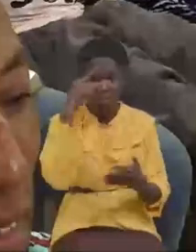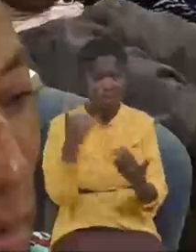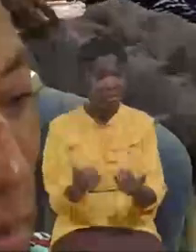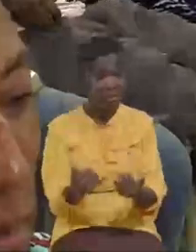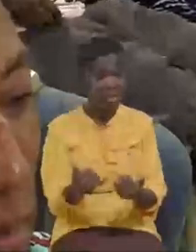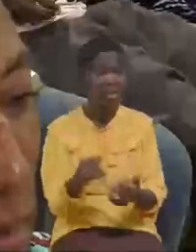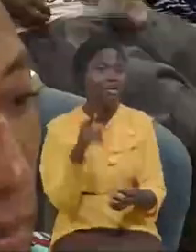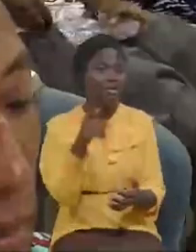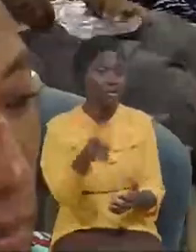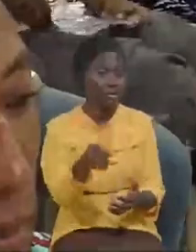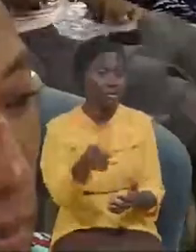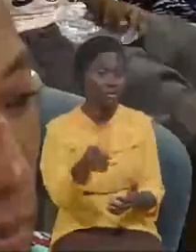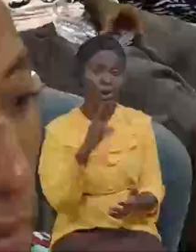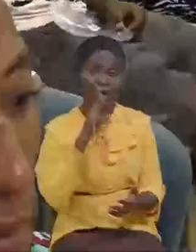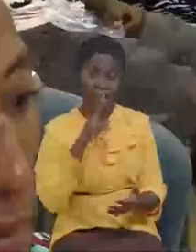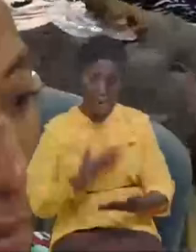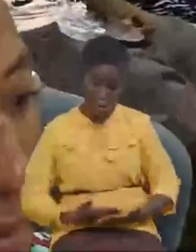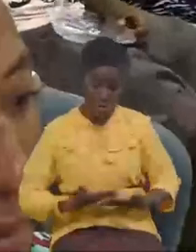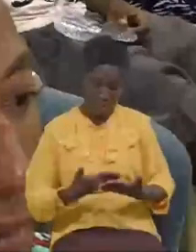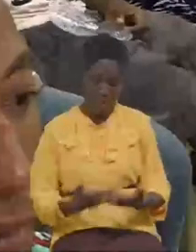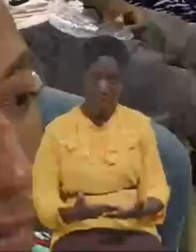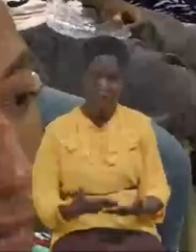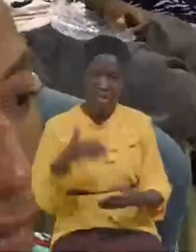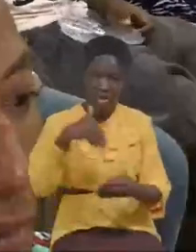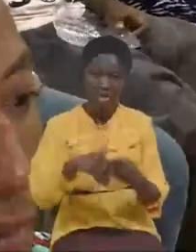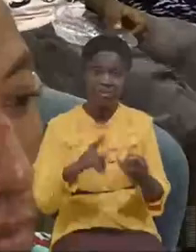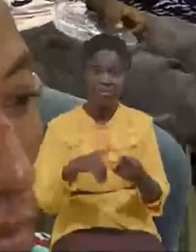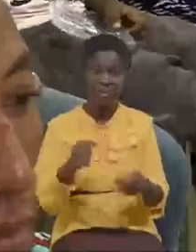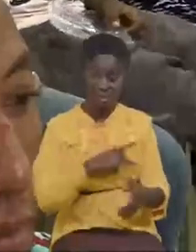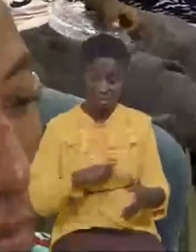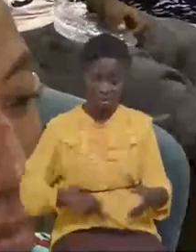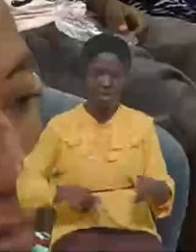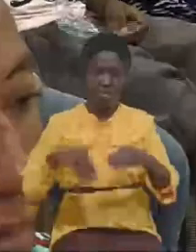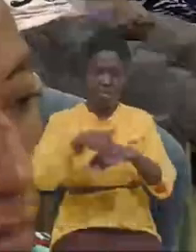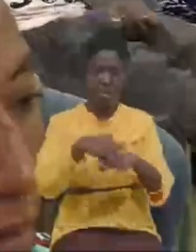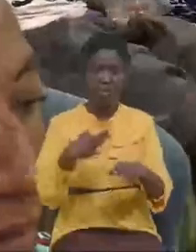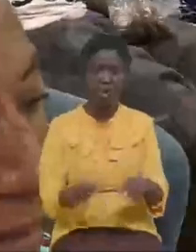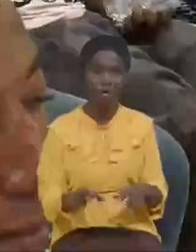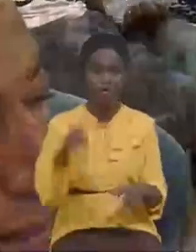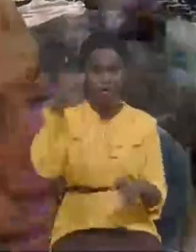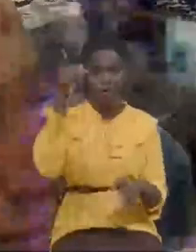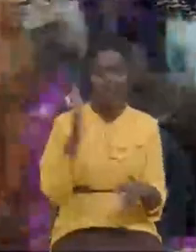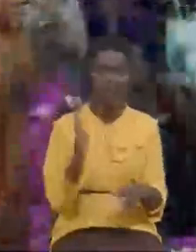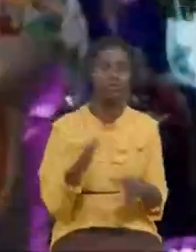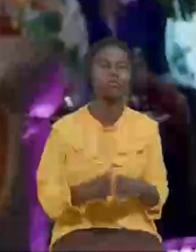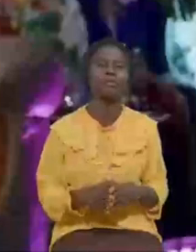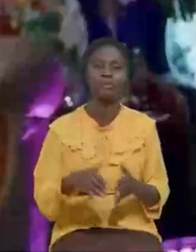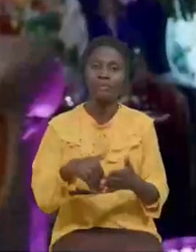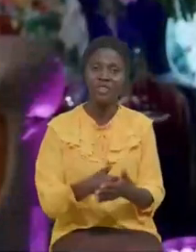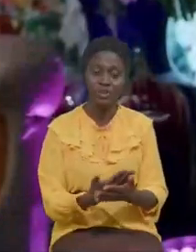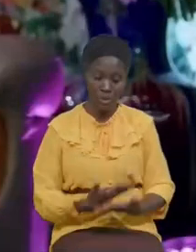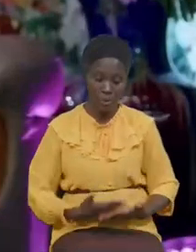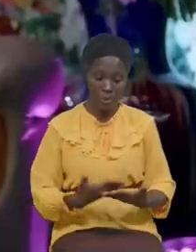vous serez nés dans le royaume de Dieu. La nouvelle